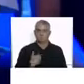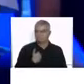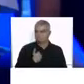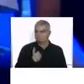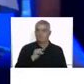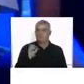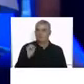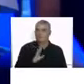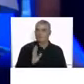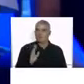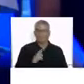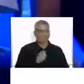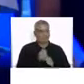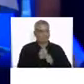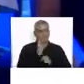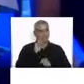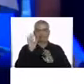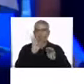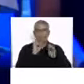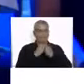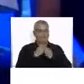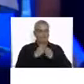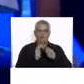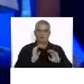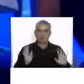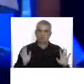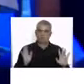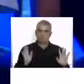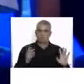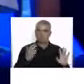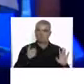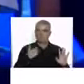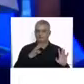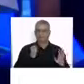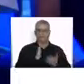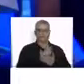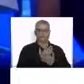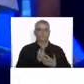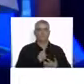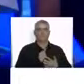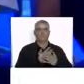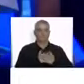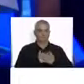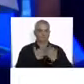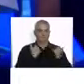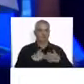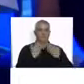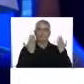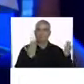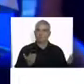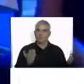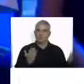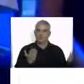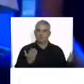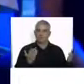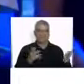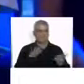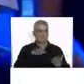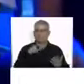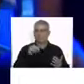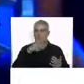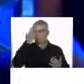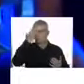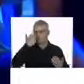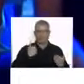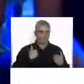אני לא בא מטעם שום ארגון. אני לקחתי החלטה על עצמי היום בבוקר. המערכת כאן